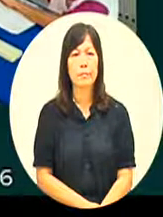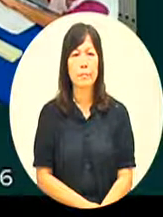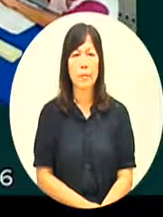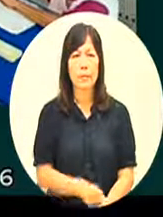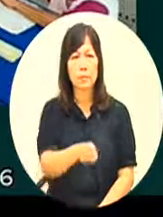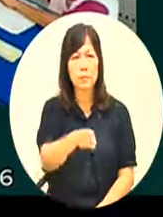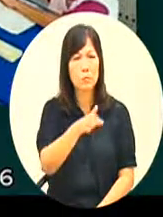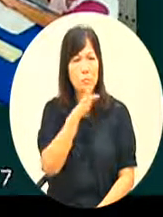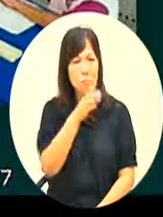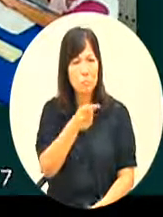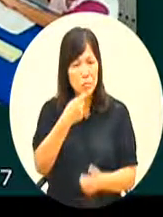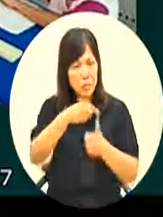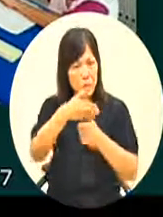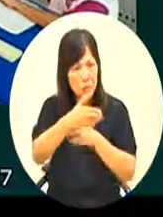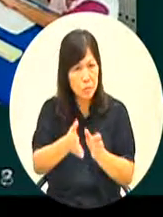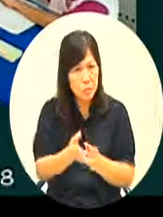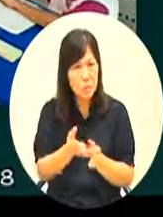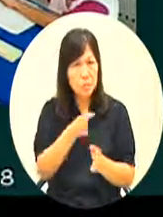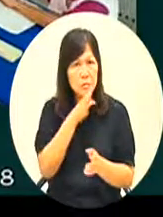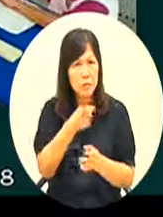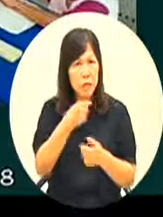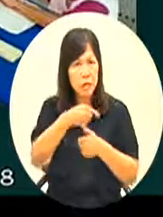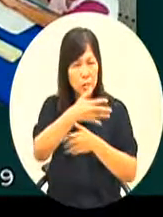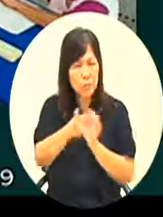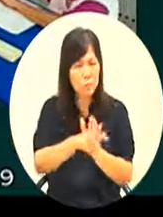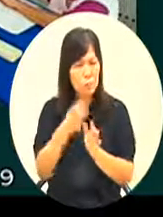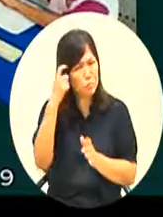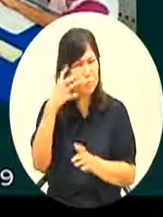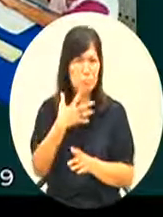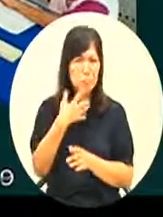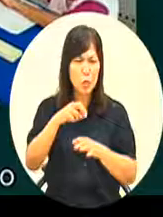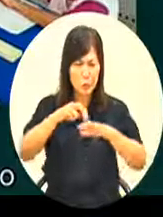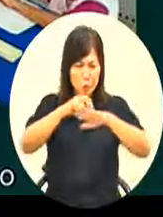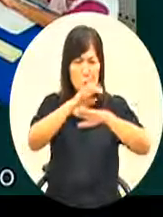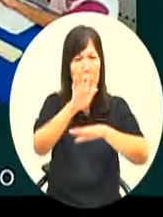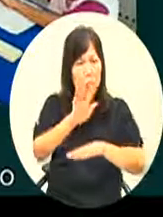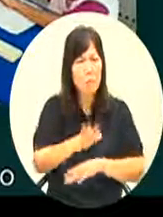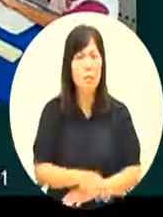这个是不是教室哈？这教室很奇怪，怎么会有楼梯间呢？